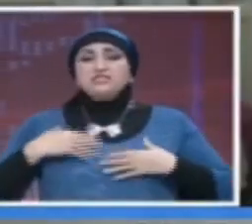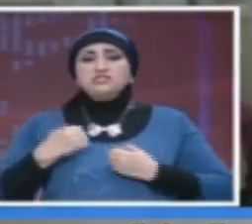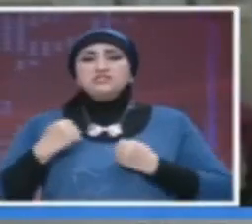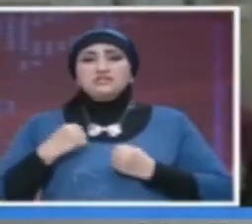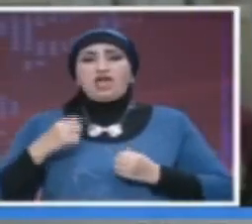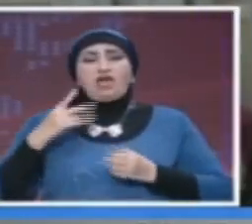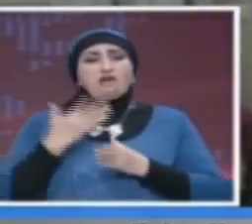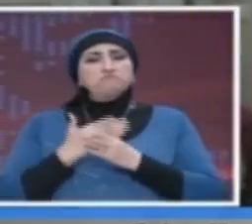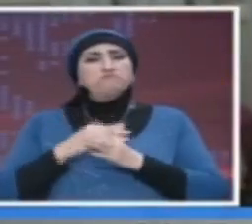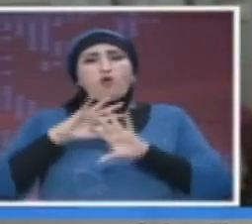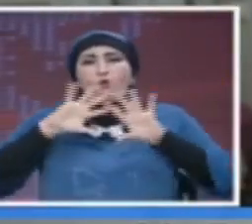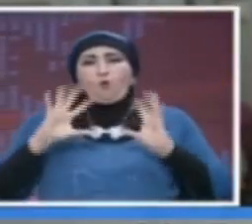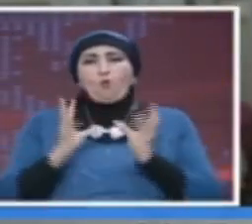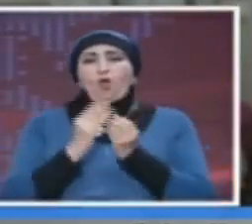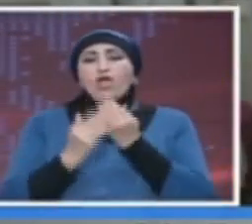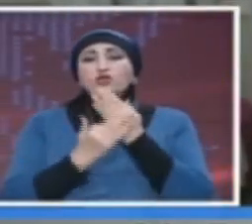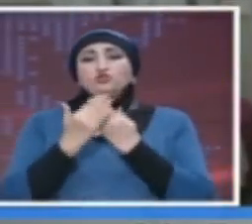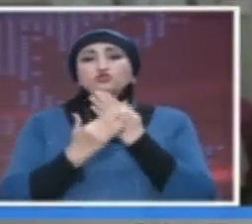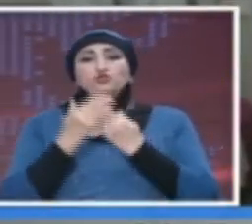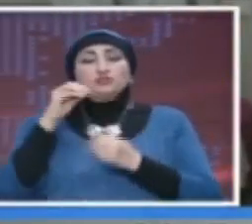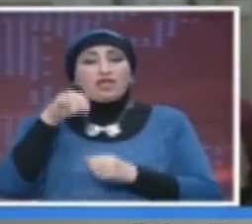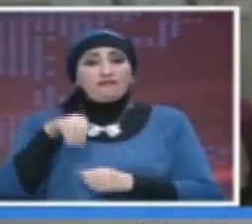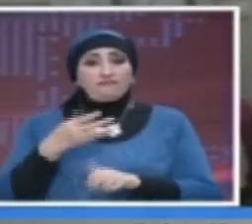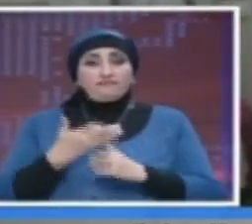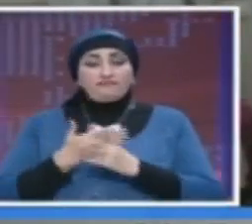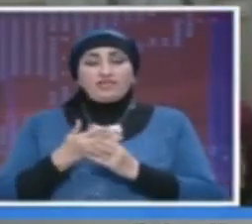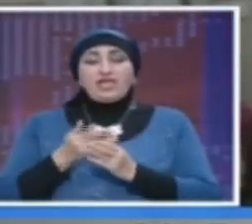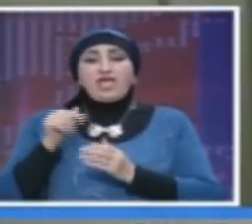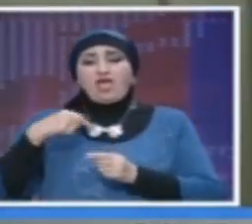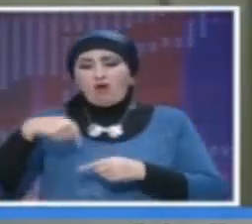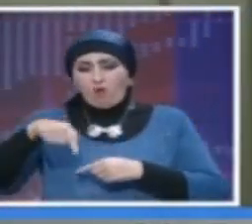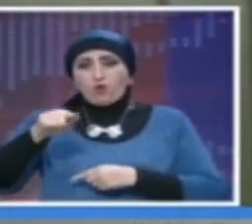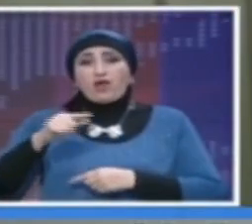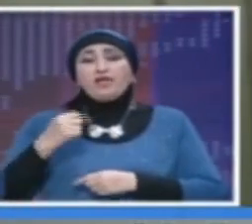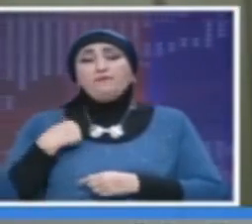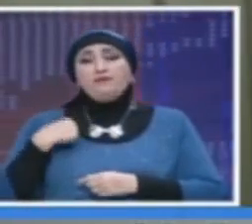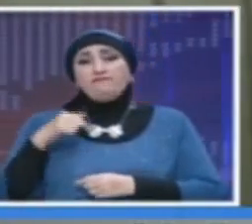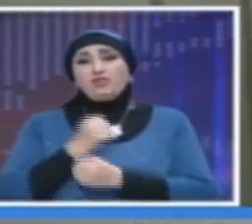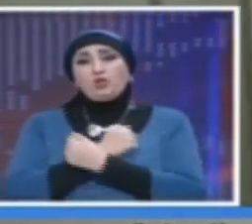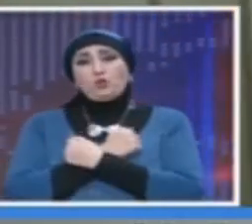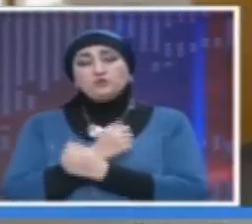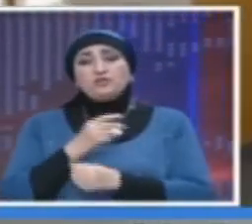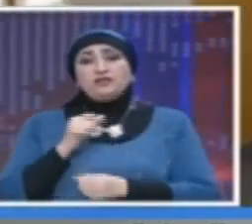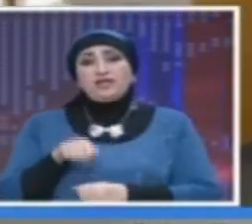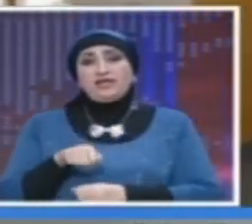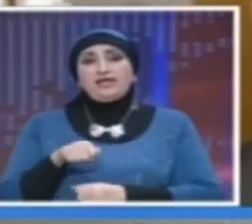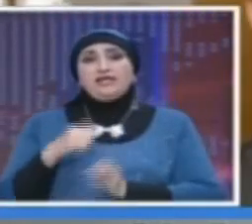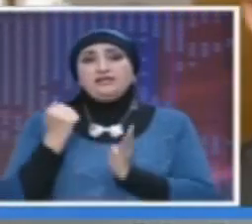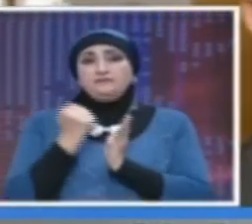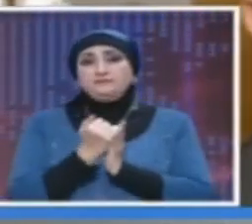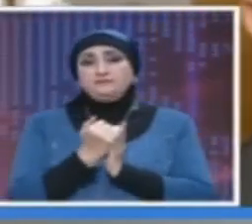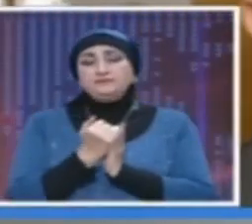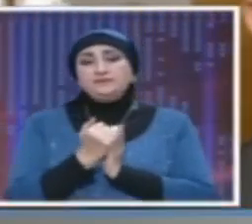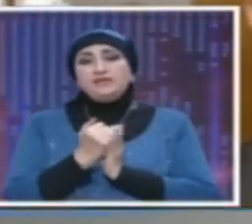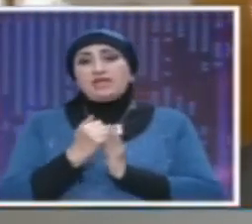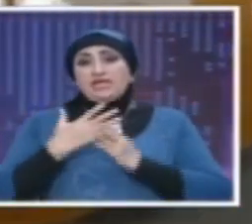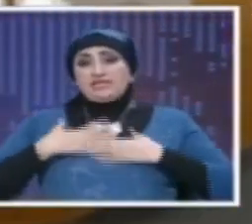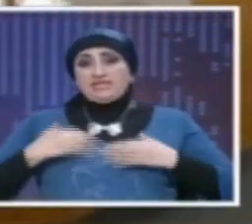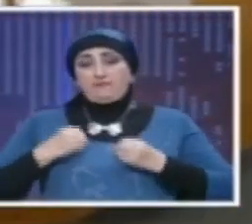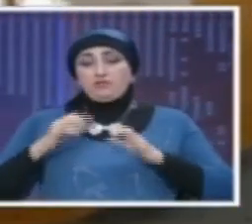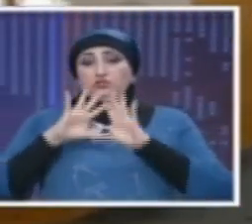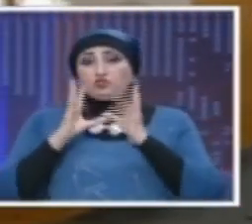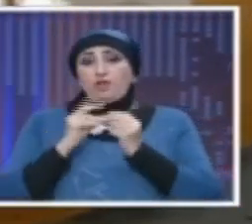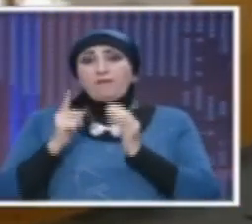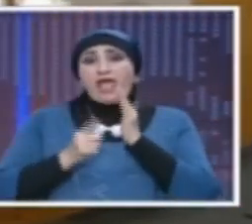في إطار المنظومة الجديدة التي يتم تطبيقها قريبا بالمحافظة. التأمين الصحي الشامل هو أول خطوة